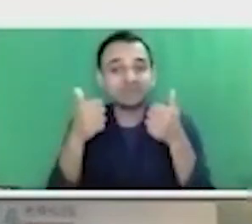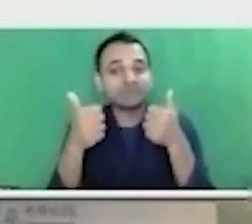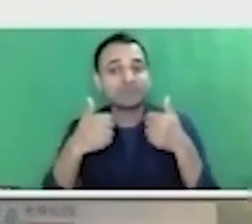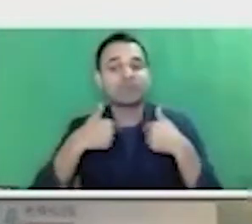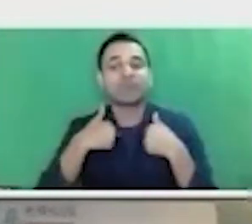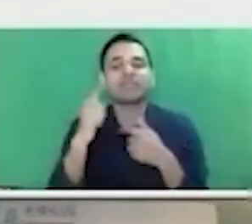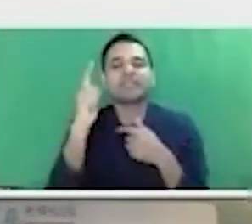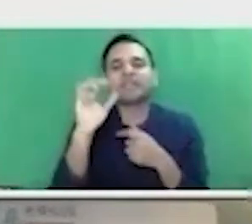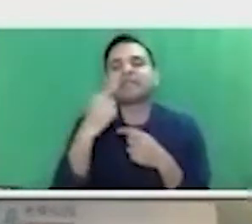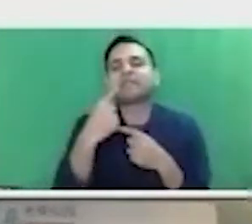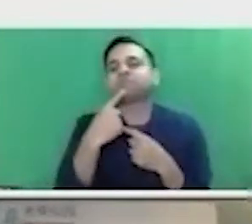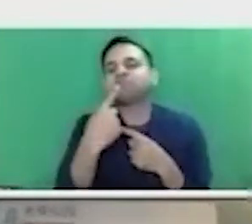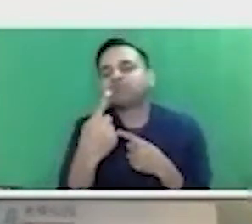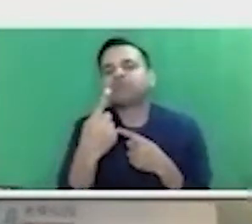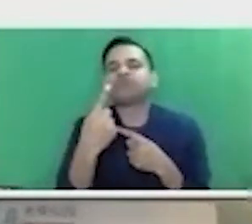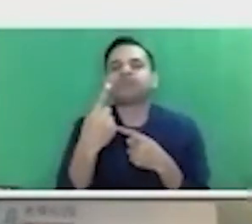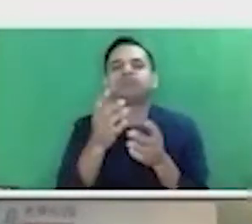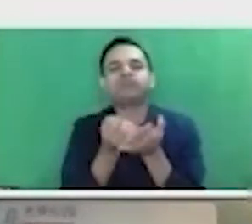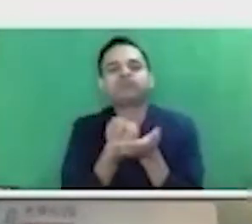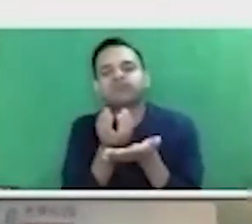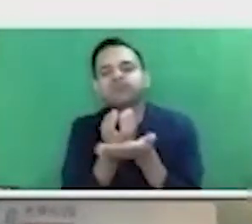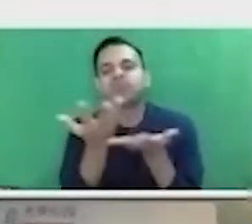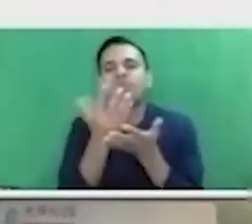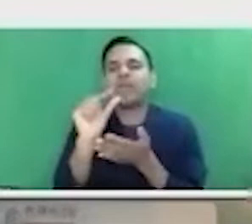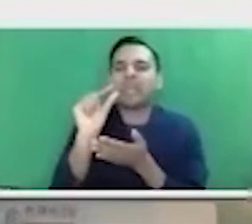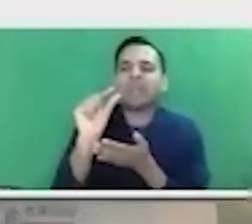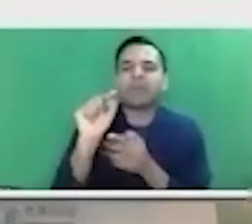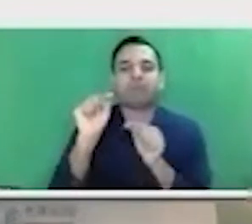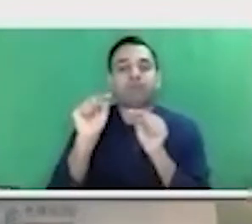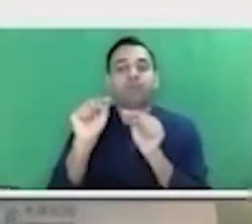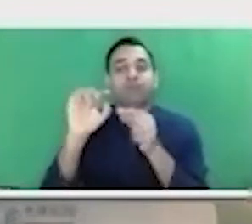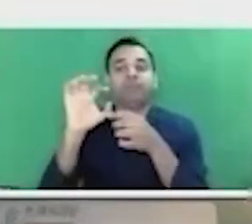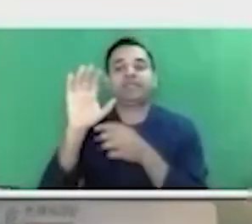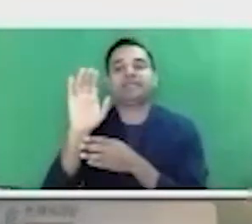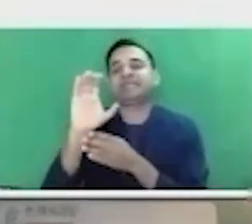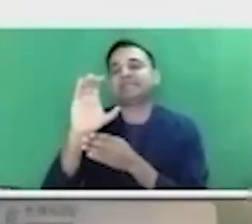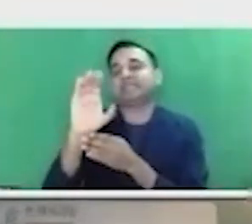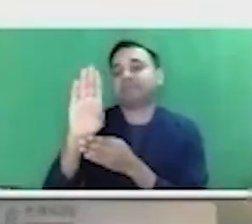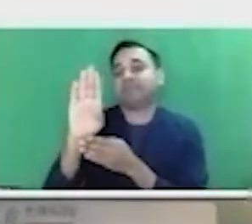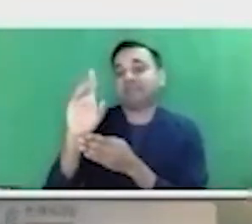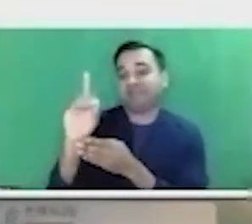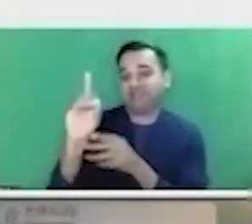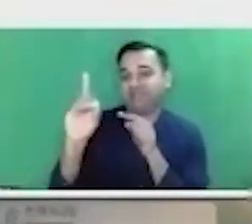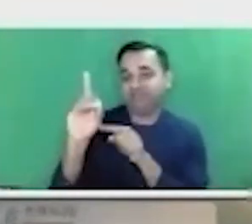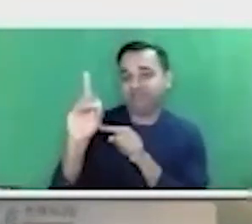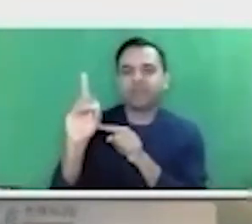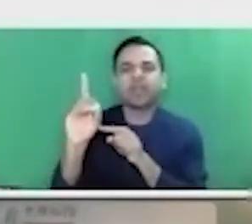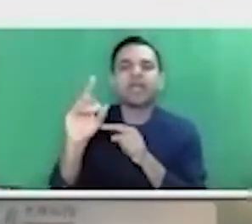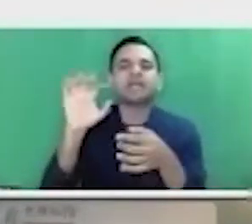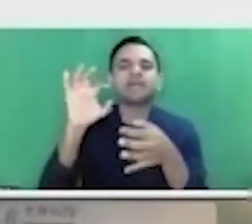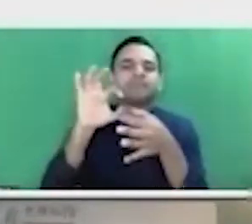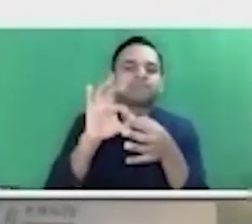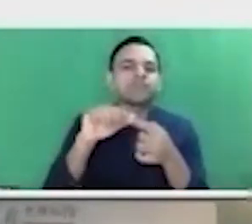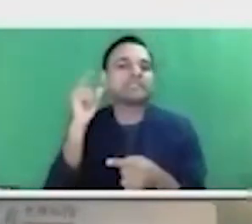سأتحدث عن الجنسين ومعاهدة التنوع البيئي التي تعترف